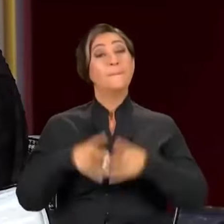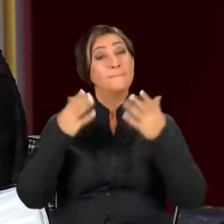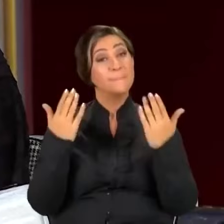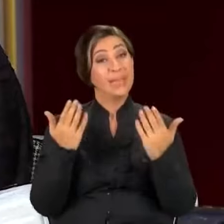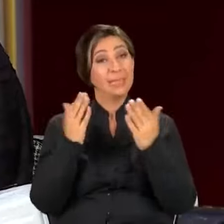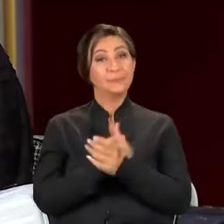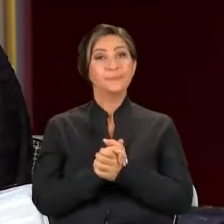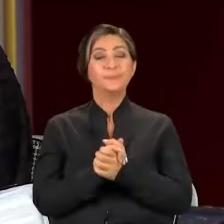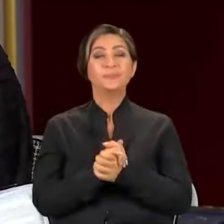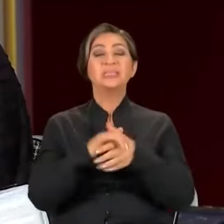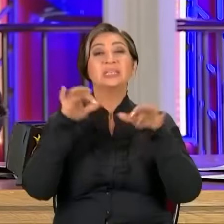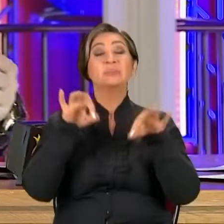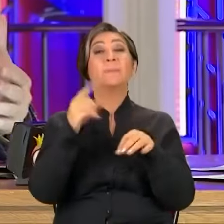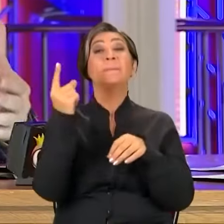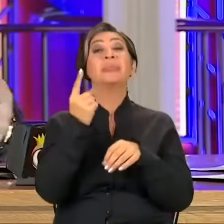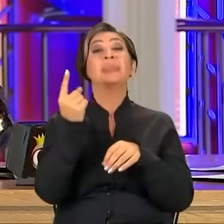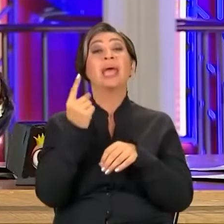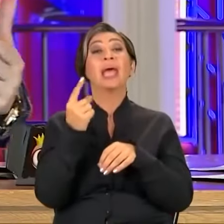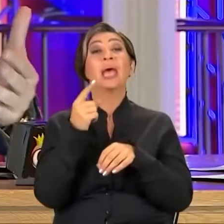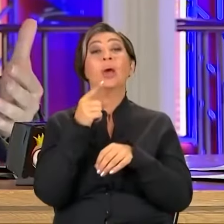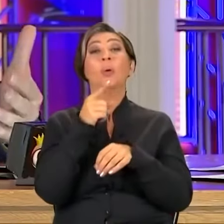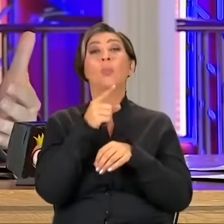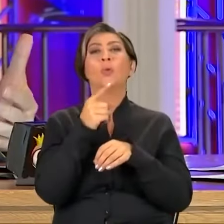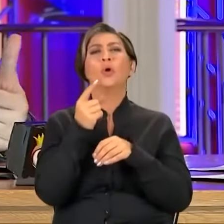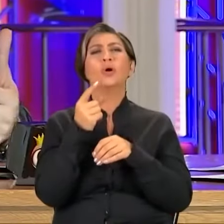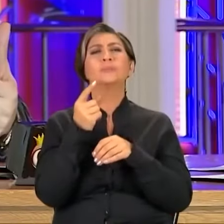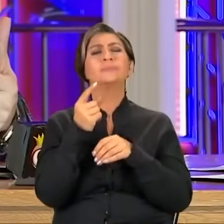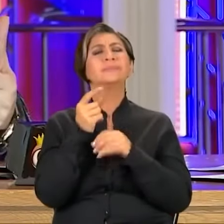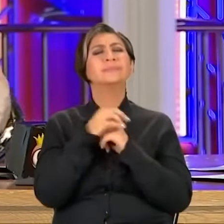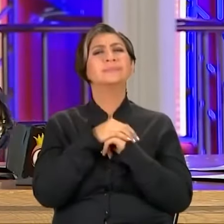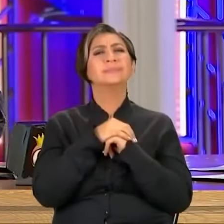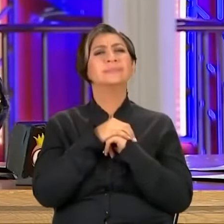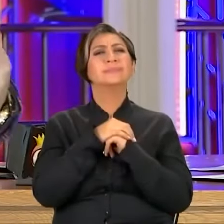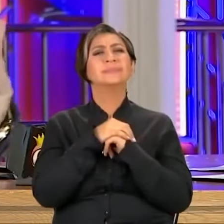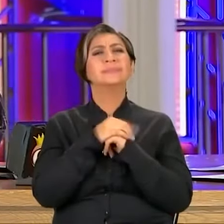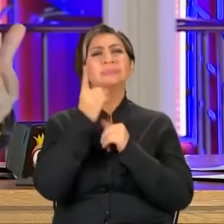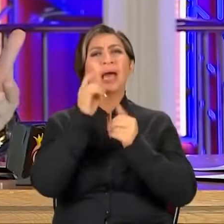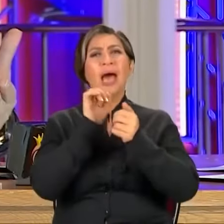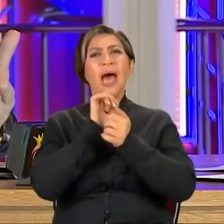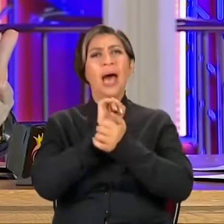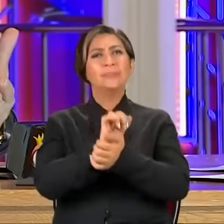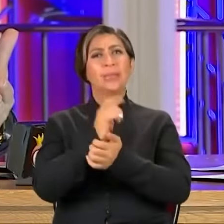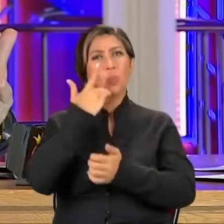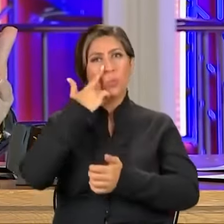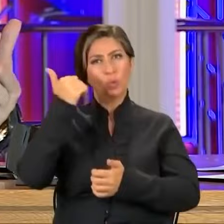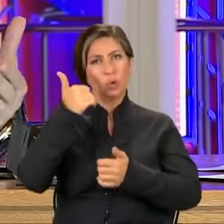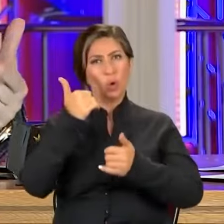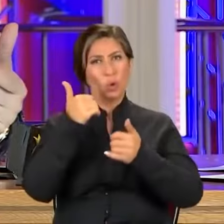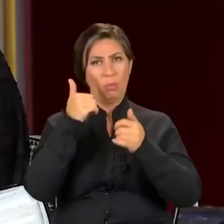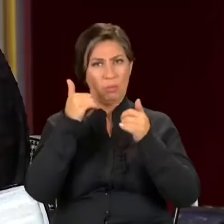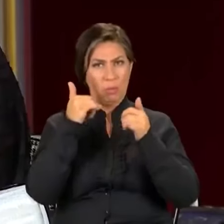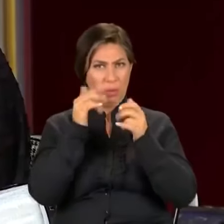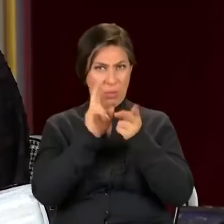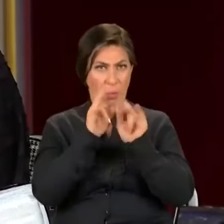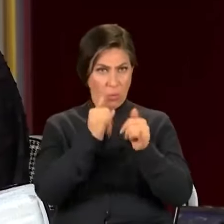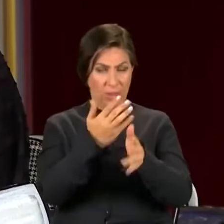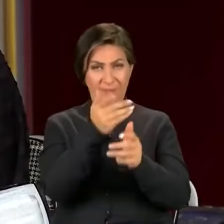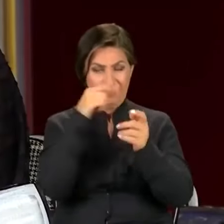Peki, şimdi bir de bu şeyler geldi değil mi? Bir hapishane müdüresini oynadın. Evet.